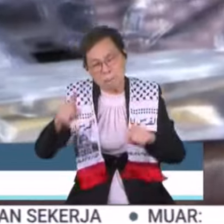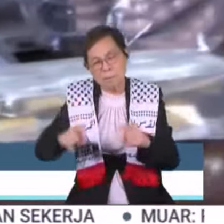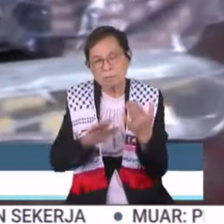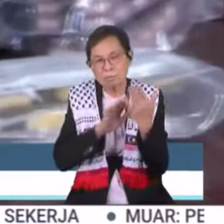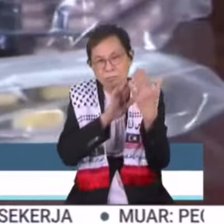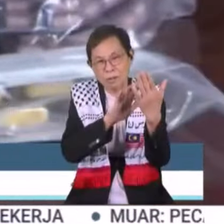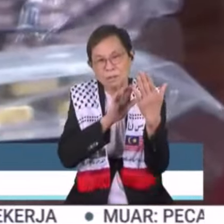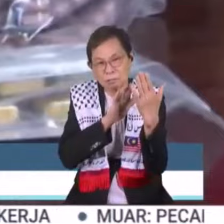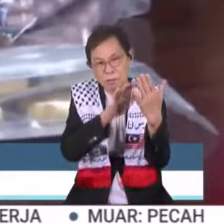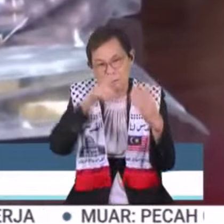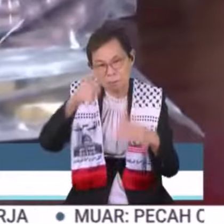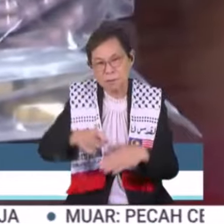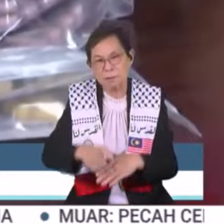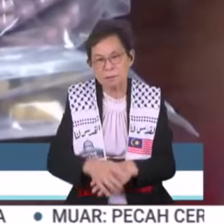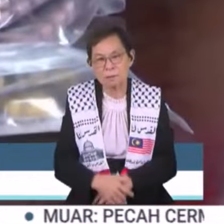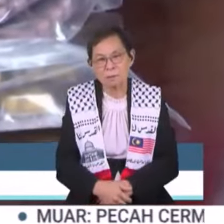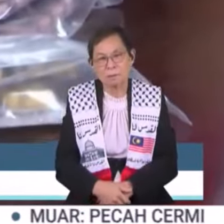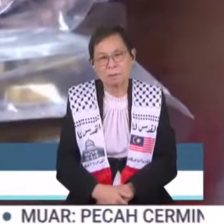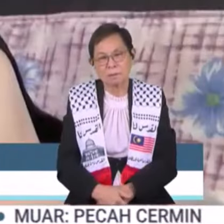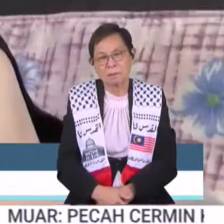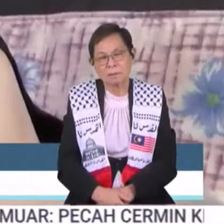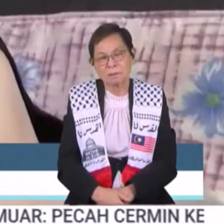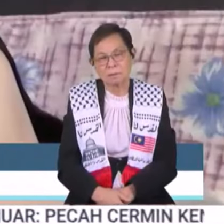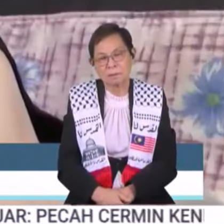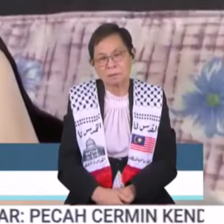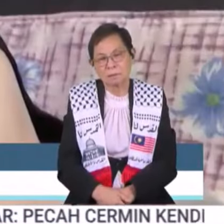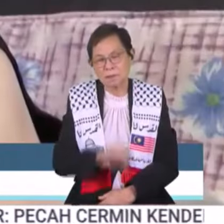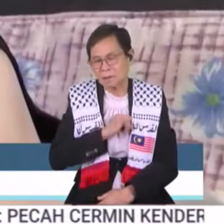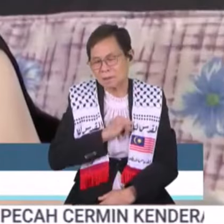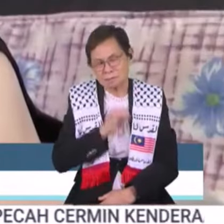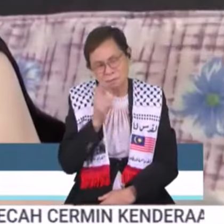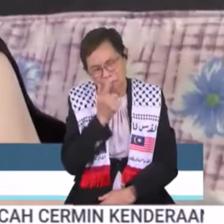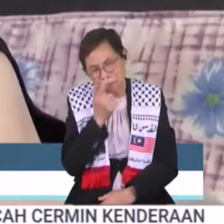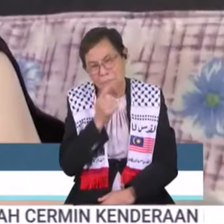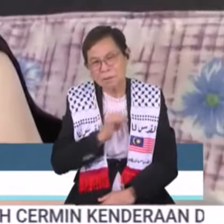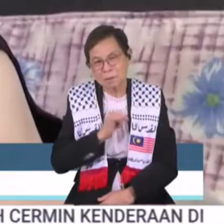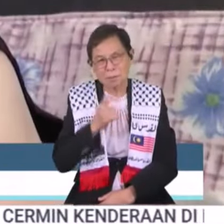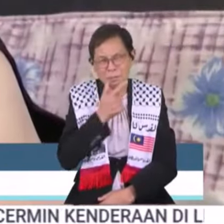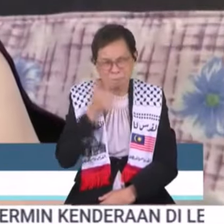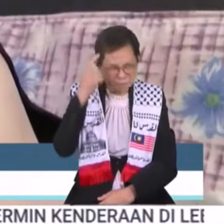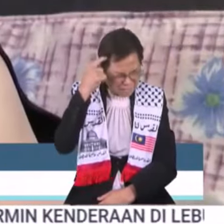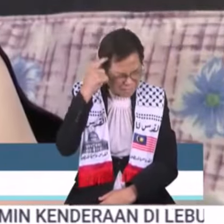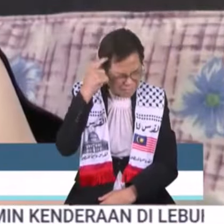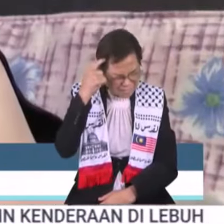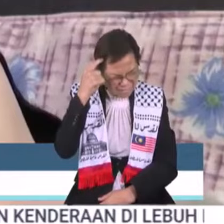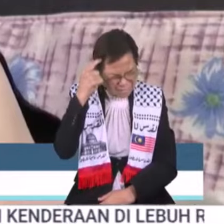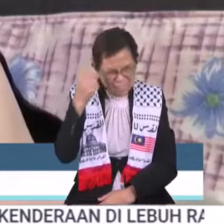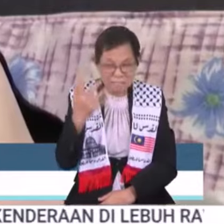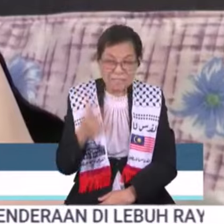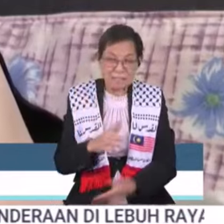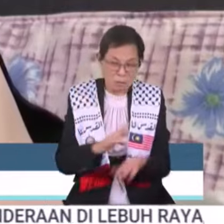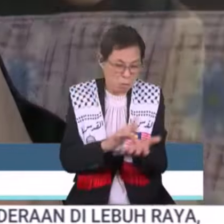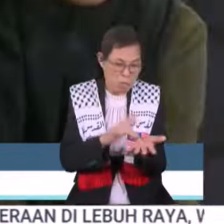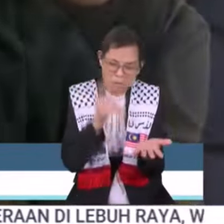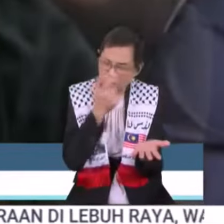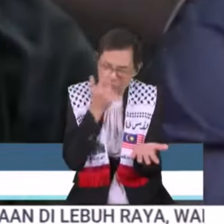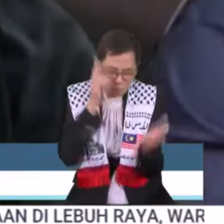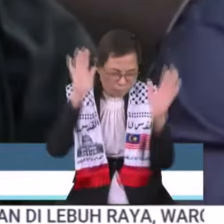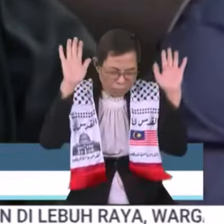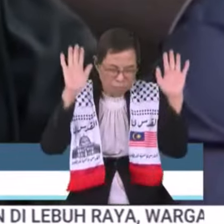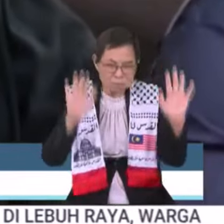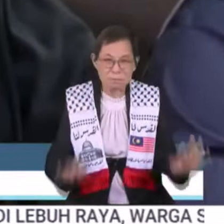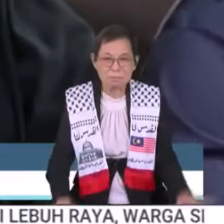tempuh. Satu saya pun memang tak mau fikir nak buat rawatan-rawatan ni, masa tak mau buat.